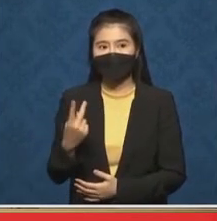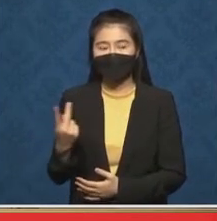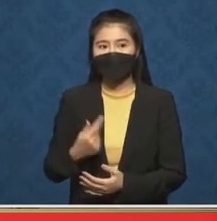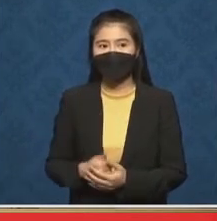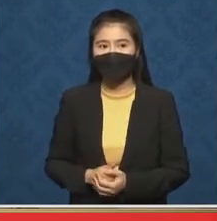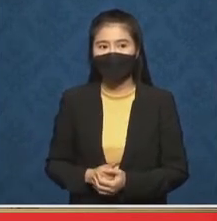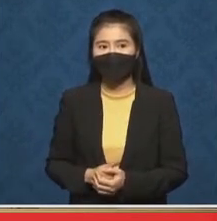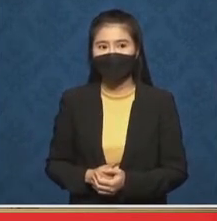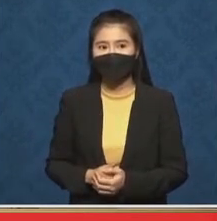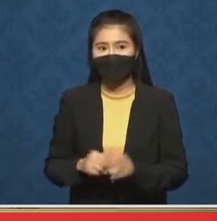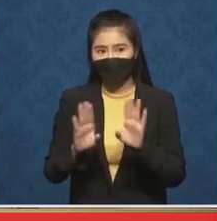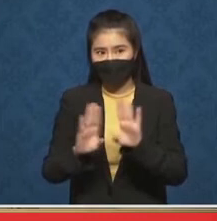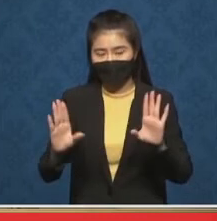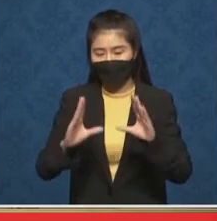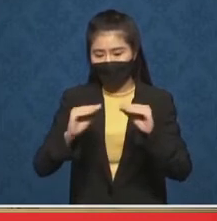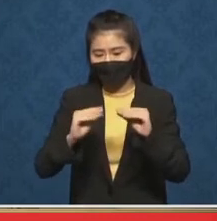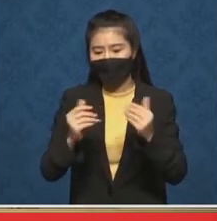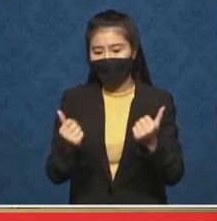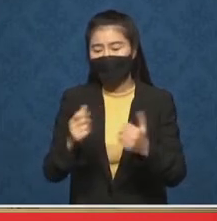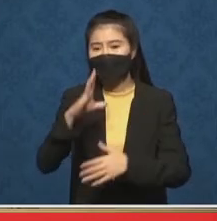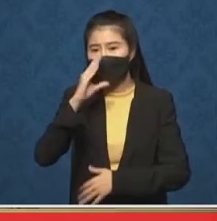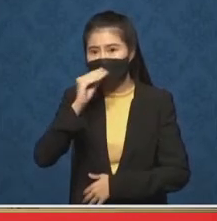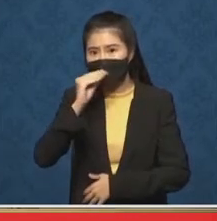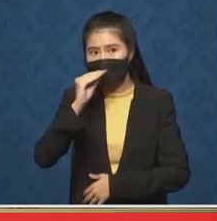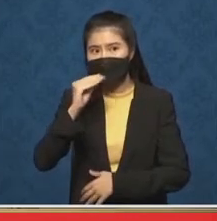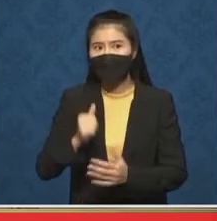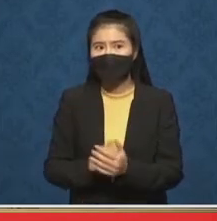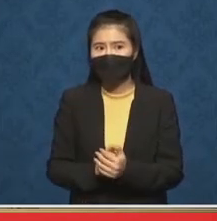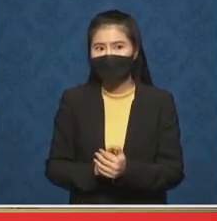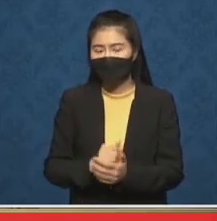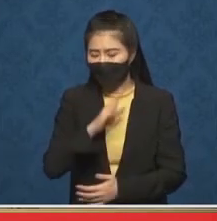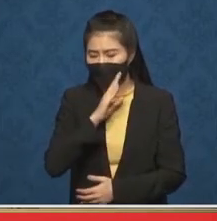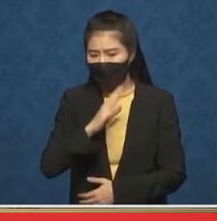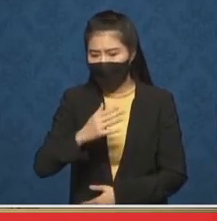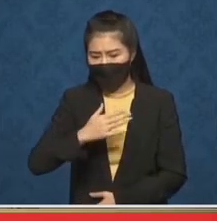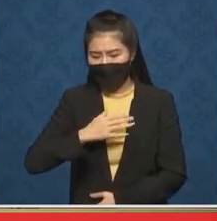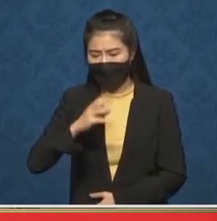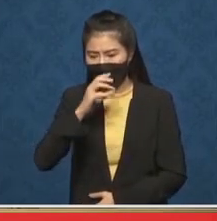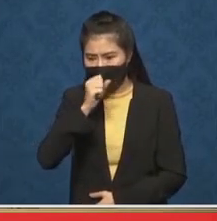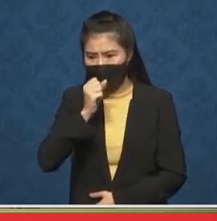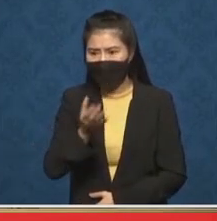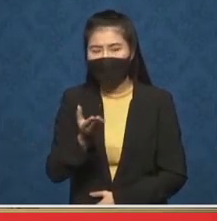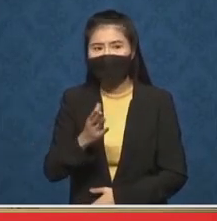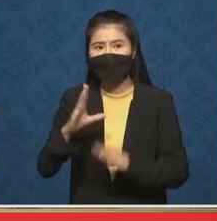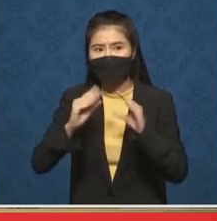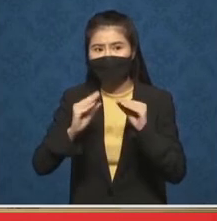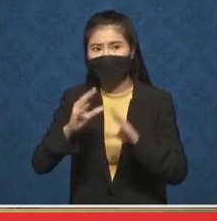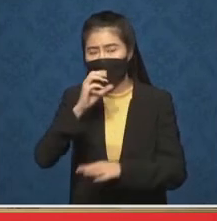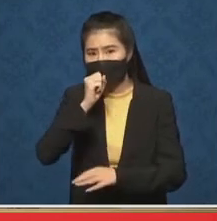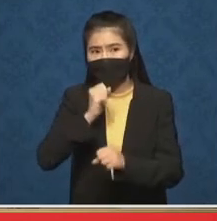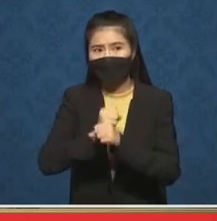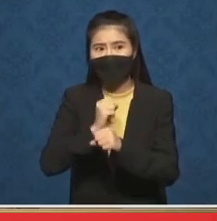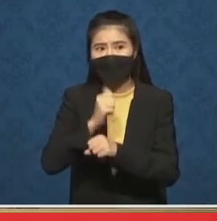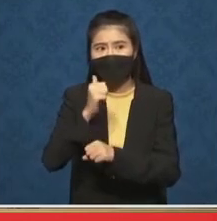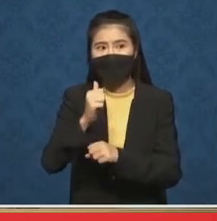เปิดที่ประชุมแนแะทานพูดทนี่แะถ้ามนเป็คามรจๆ ท่านขอประชุมรบกได้พู